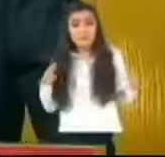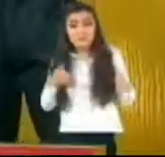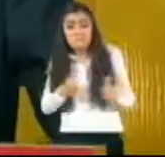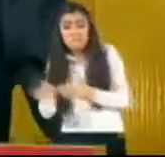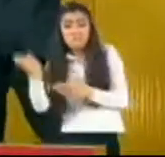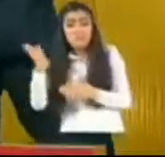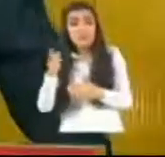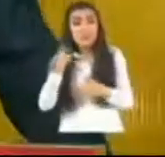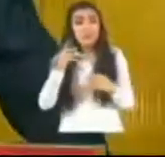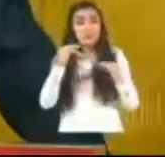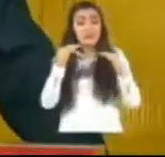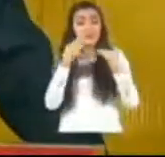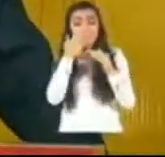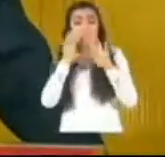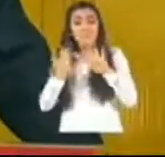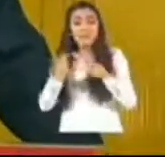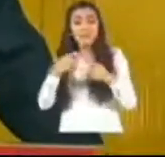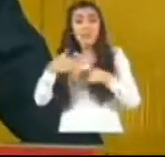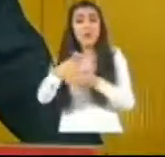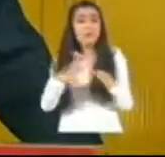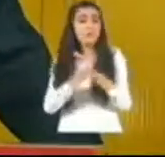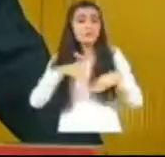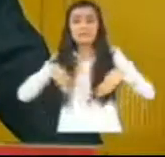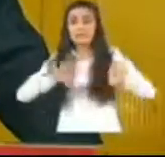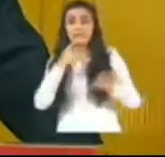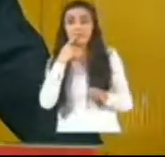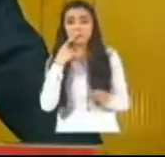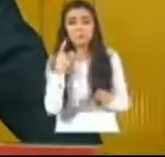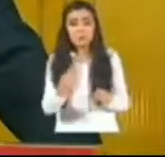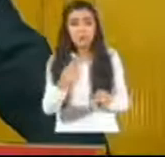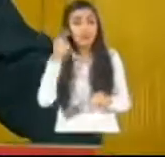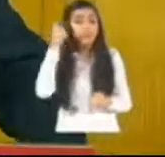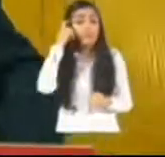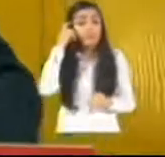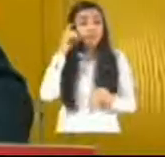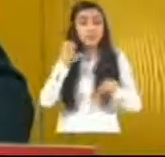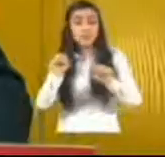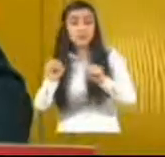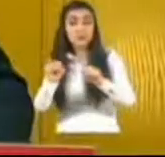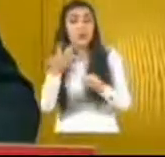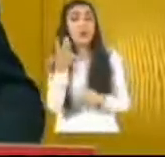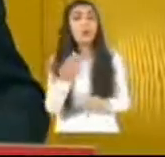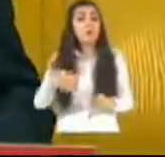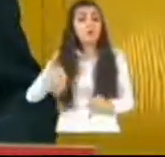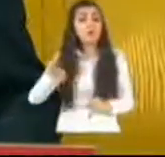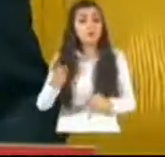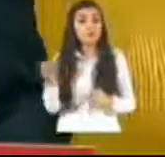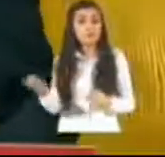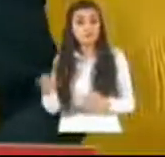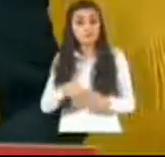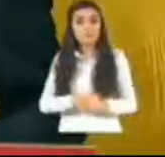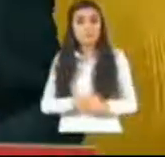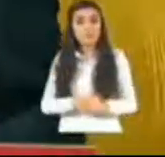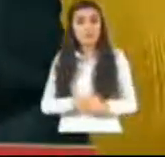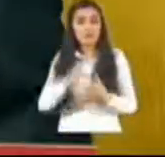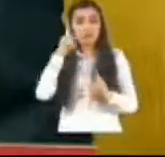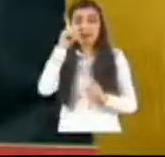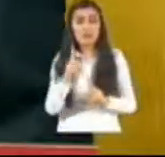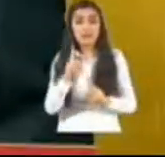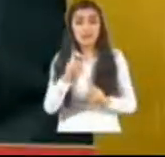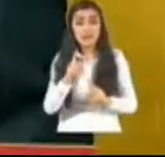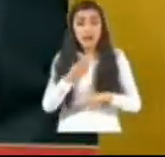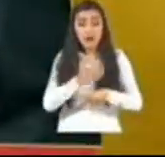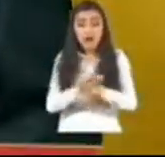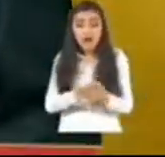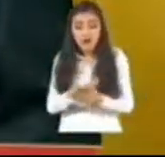kapılmışların bekleme odası değildir. Fikri tutarlılıklarının olmadığını, ilkelerinin